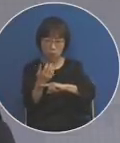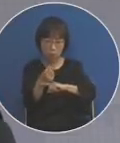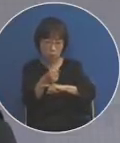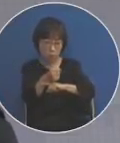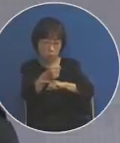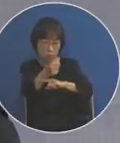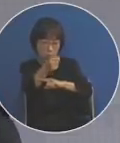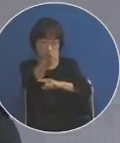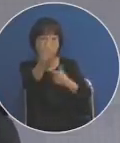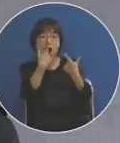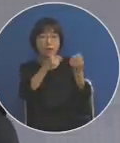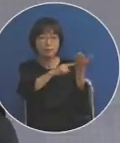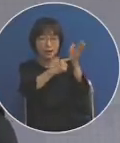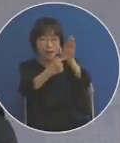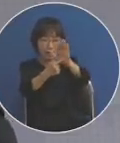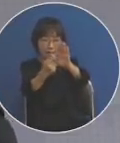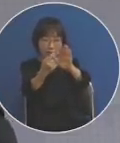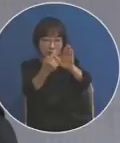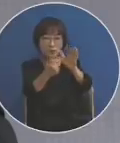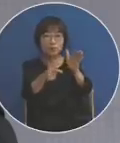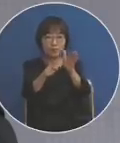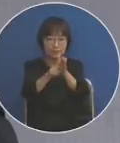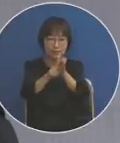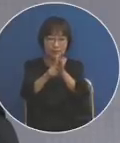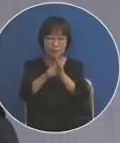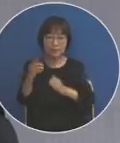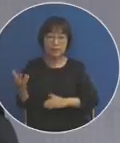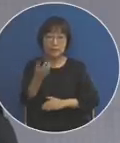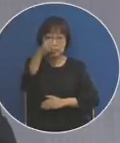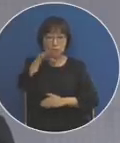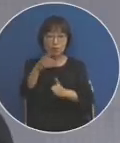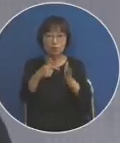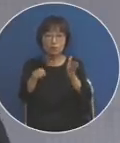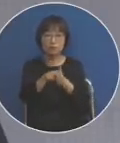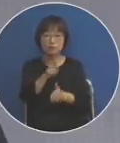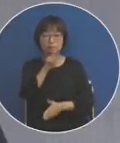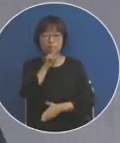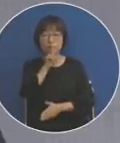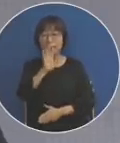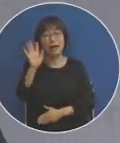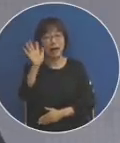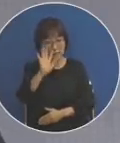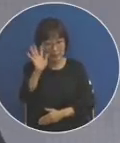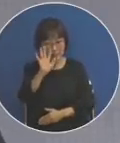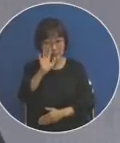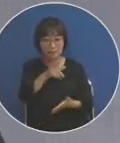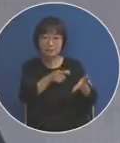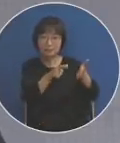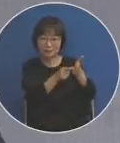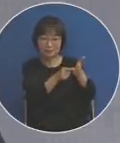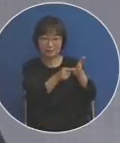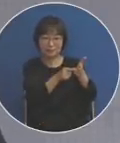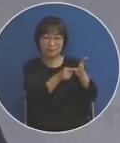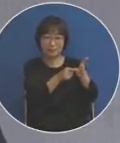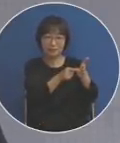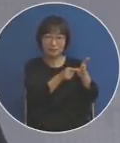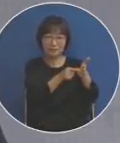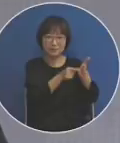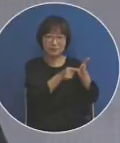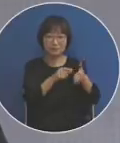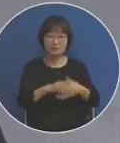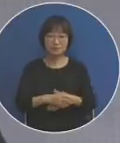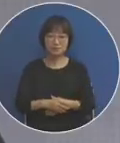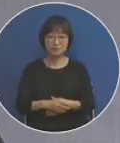시온을 위하여 잠잠치 아니하겠다. For Zion's sake, I will not keep silent, and her righteousness go forth, and her salvation is burning